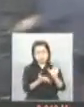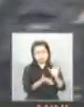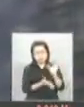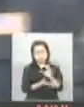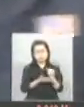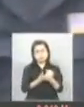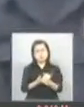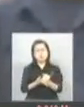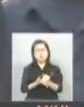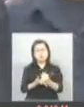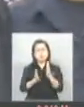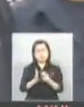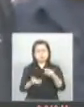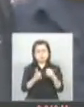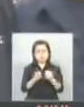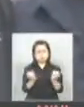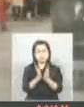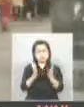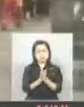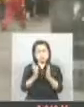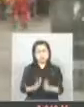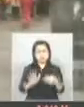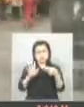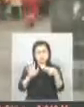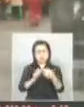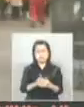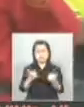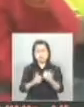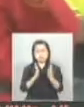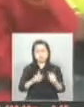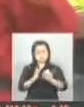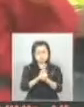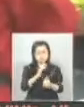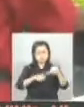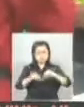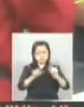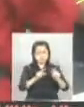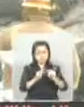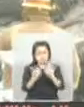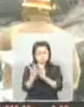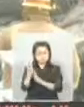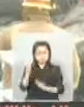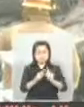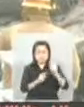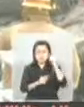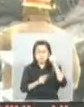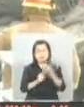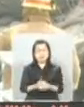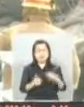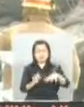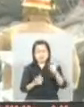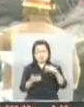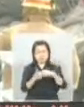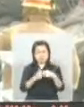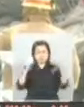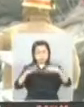ได้รับผลกระทบจากแผ่นดินไหวราว 50,000 คนขณะที่วิศวกรและผังเมืองประเมินว่าพื้นที่กลางเมืองไครสต์เชิร์ชที่เสียหาย